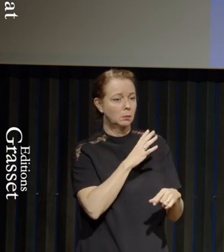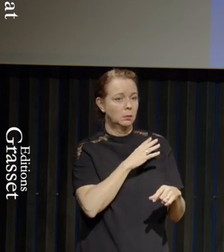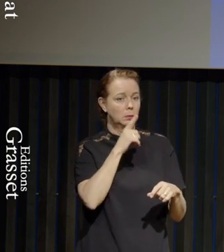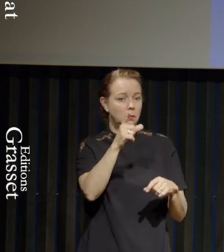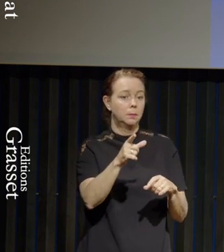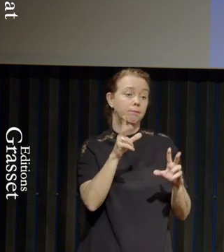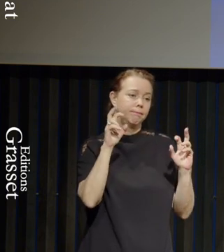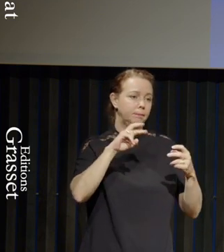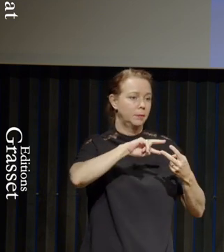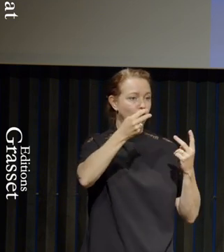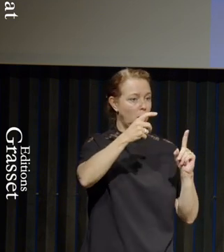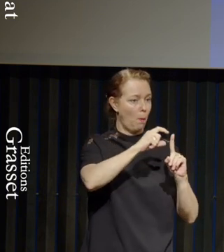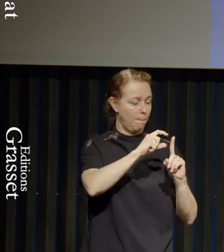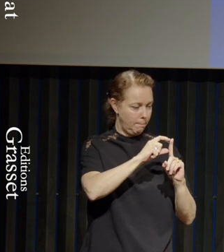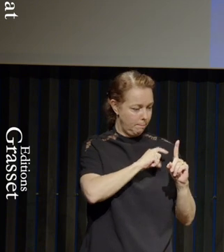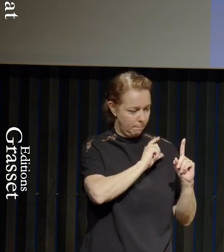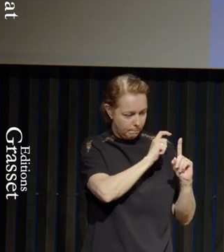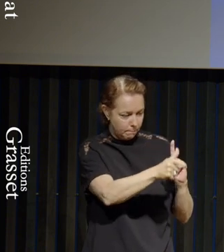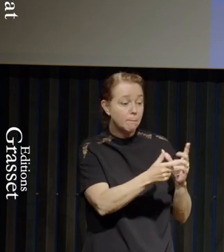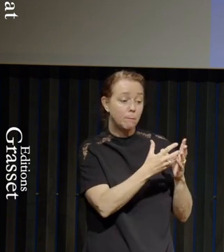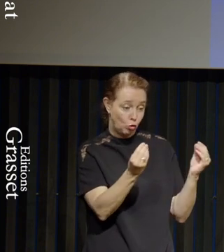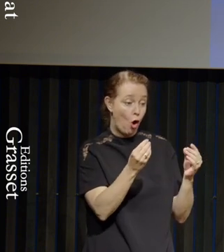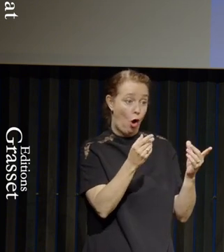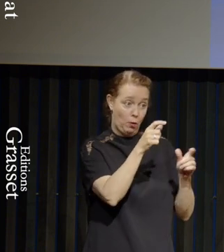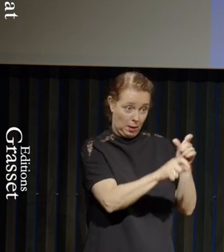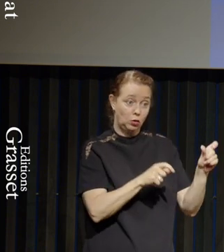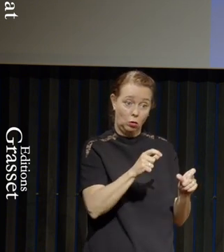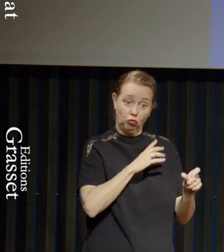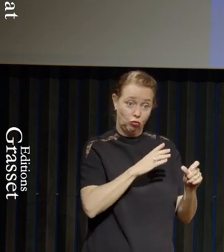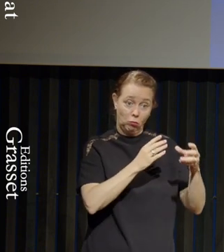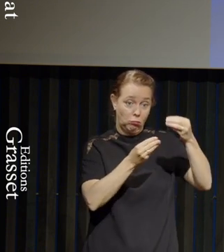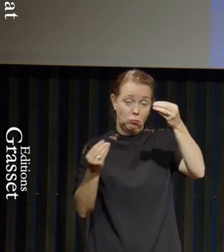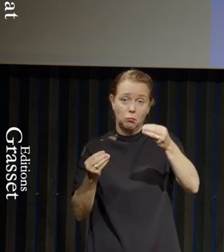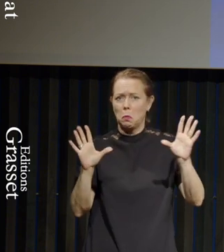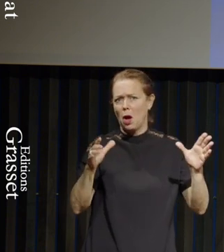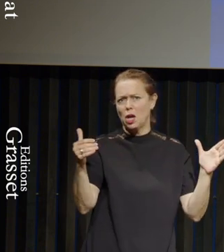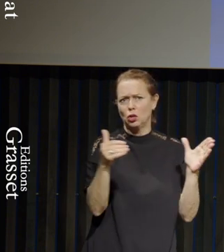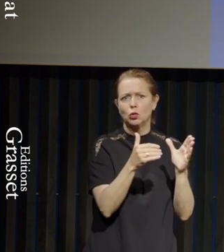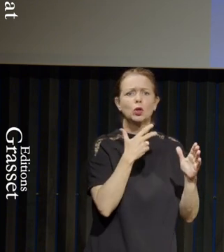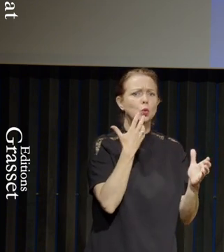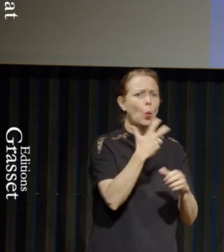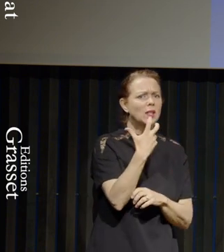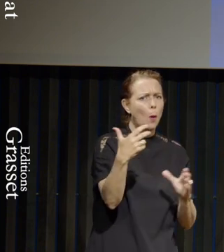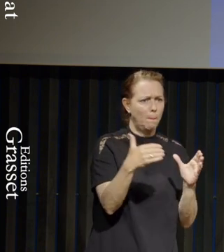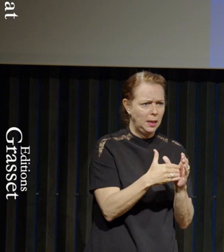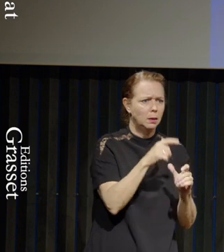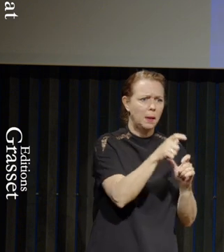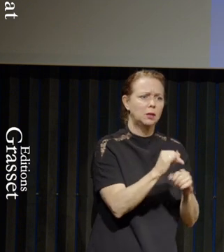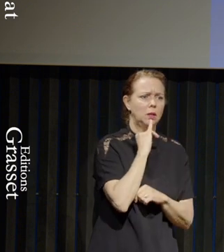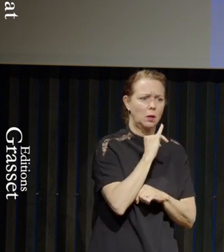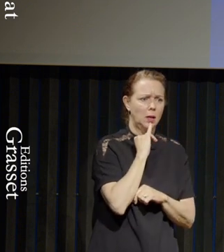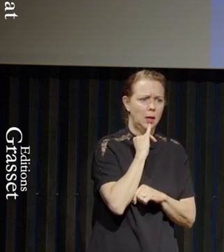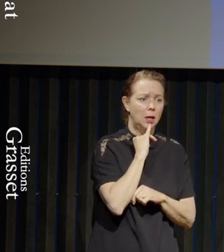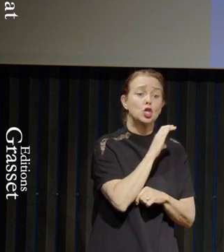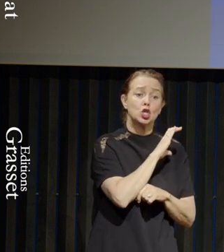du génome d'un grand nombre d'individus. C'est-à-dire quasiment 100 000 Islandais sur les 300 000, ce qui est